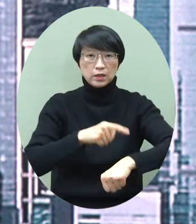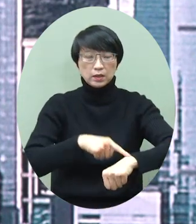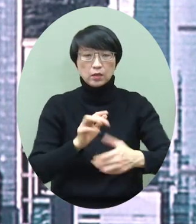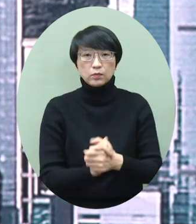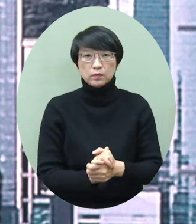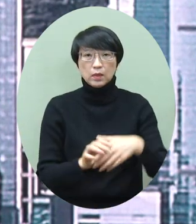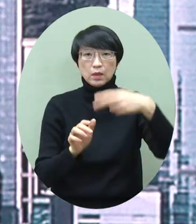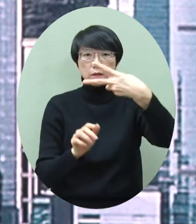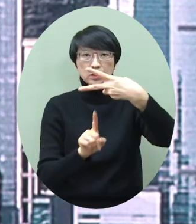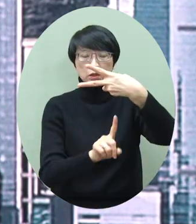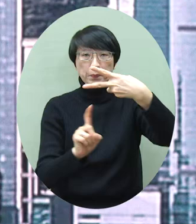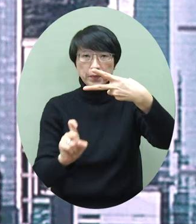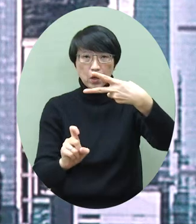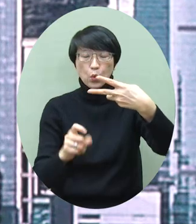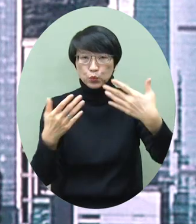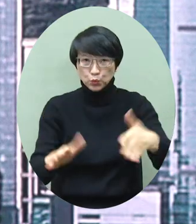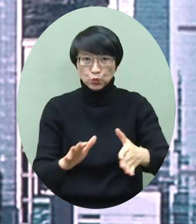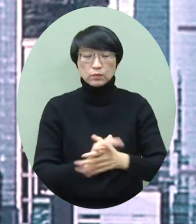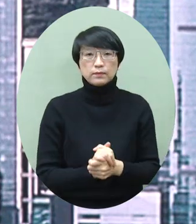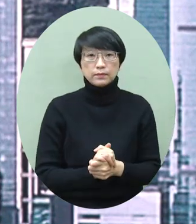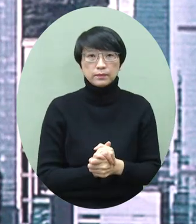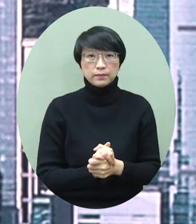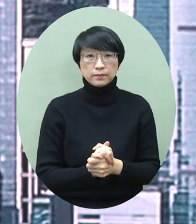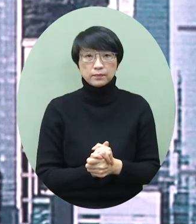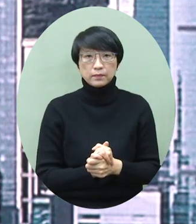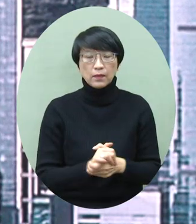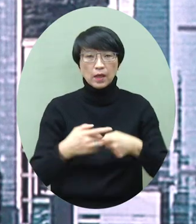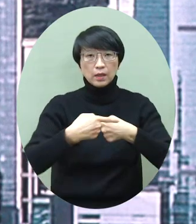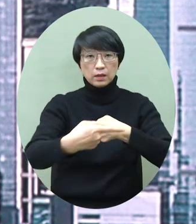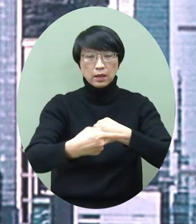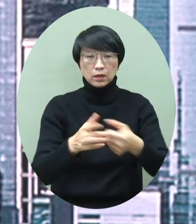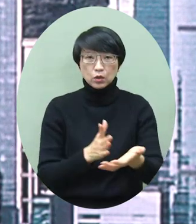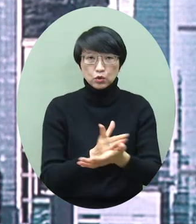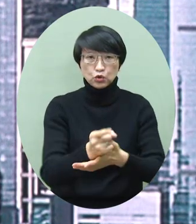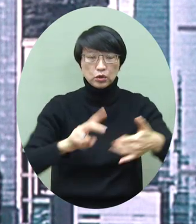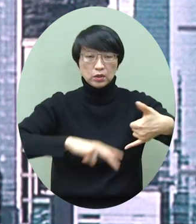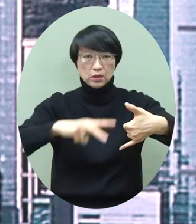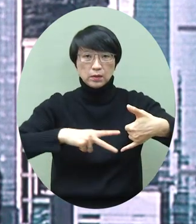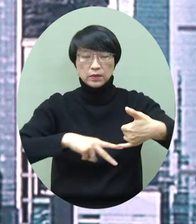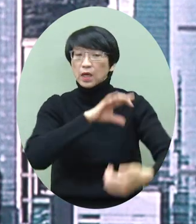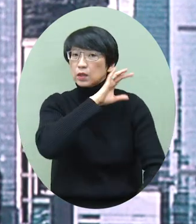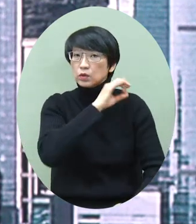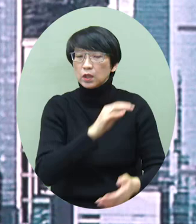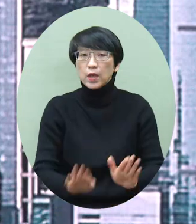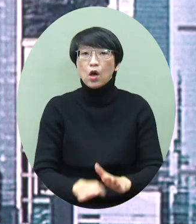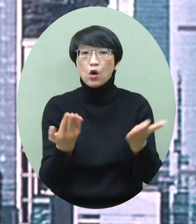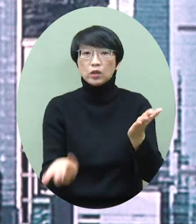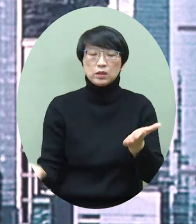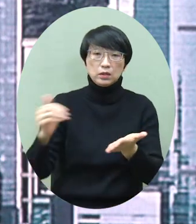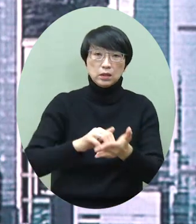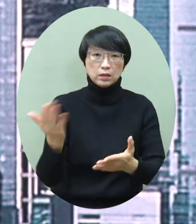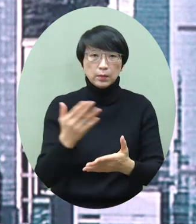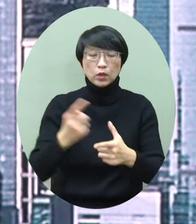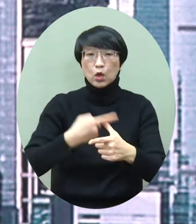喺2月19日咧係完結嘅。第一輪嘅指定酒店咧，自從推出以嚟至今接近一個